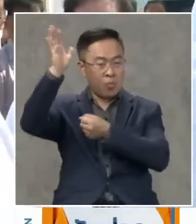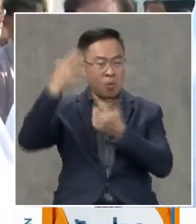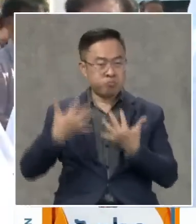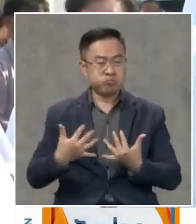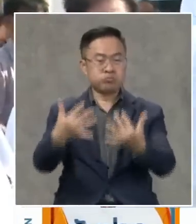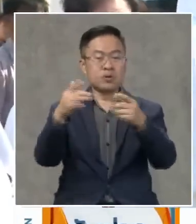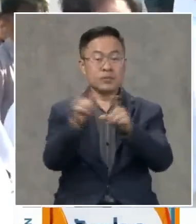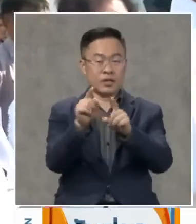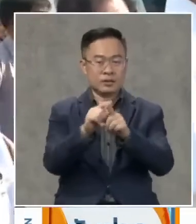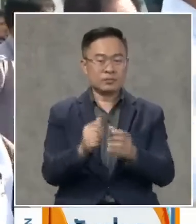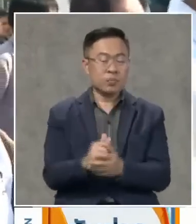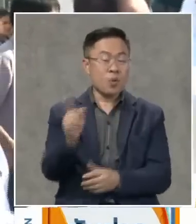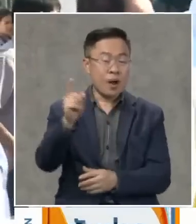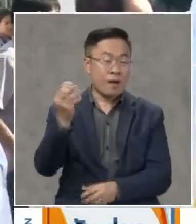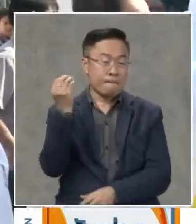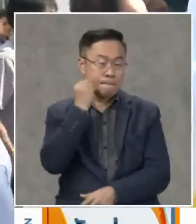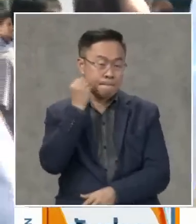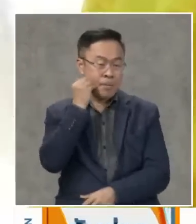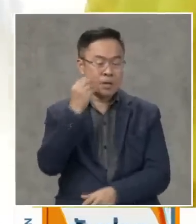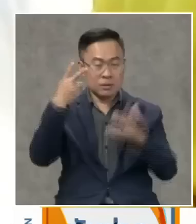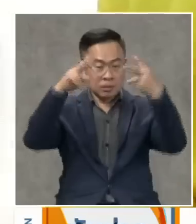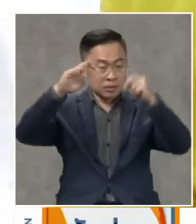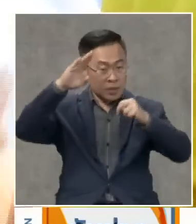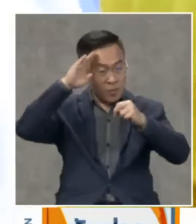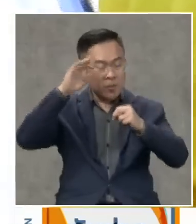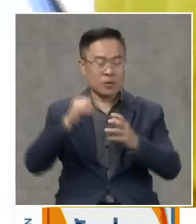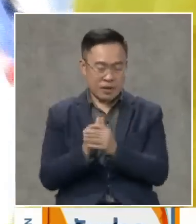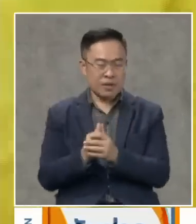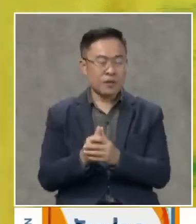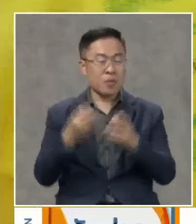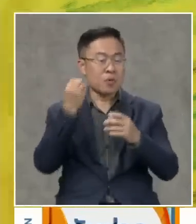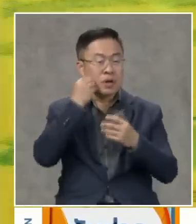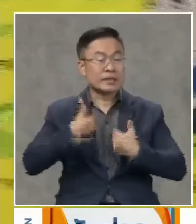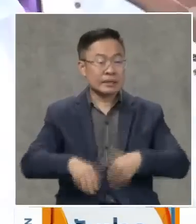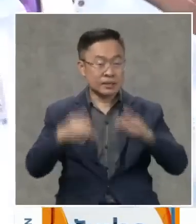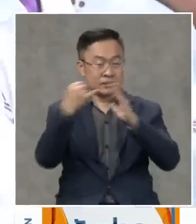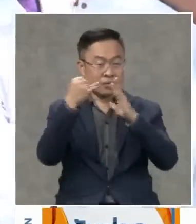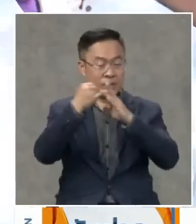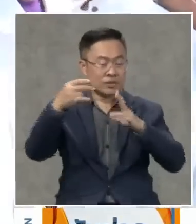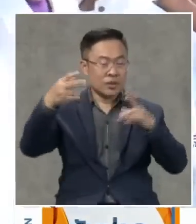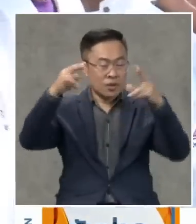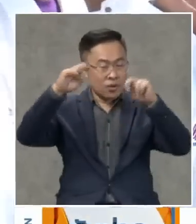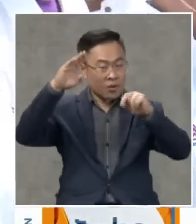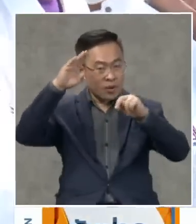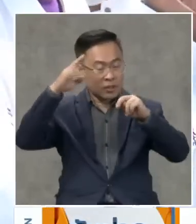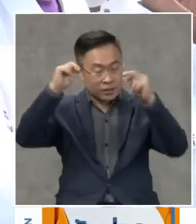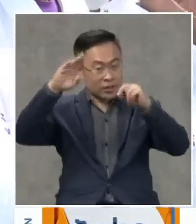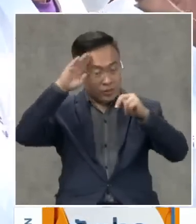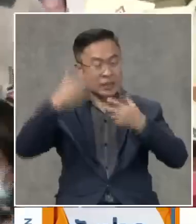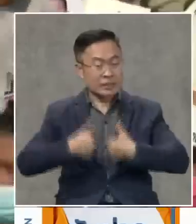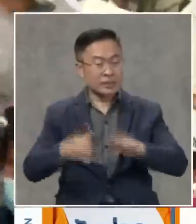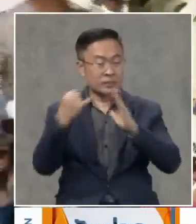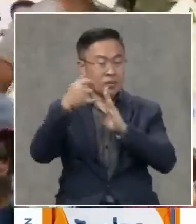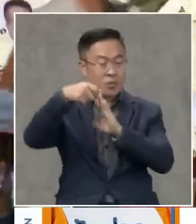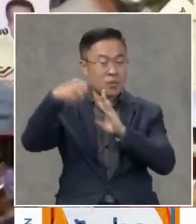องนี่ก็บ้านของนายกรัฐมนตรีใช่ไหมคะ ใช่ค่ะ แล้วก็บอกว่าด้วยความที่ลุงตู่เองก็เป็นคนโคราชก็ไปเปิดสนามปราศัยใหญ่โคราชในวันนี้นะค